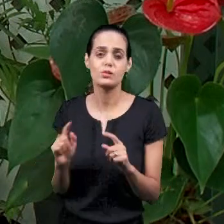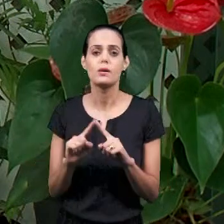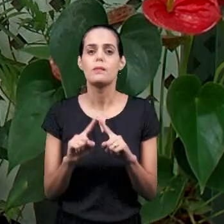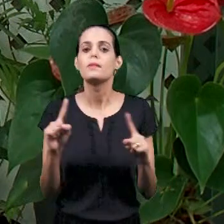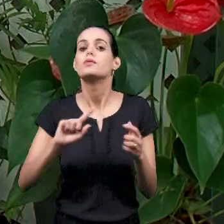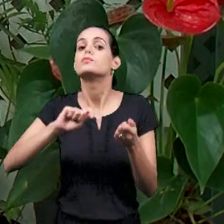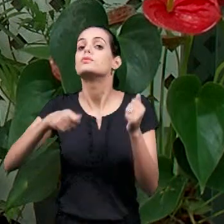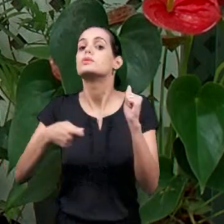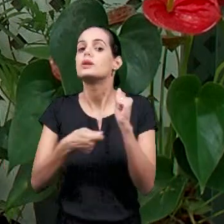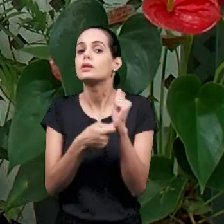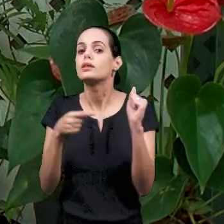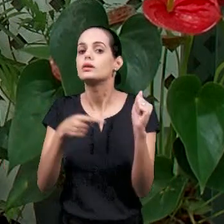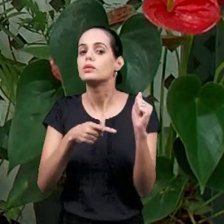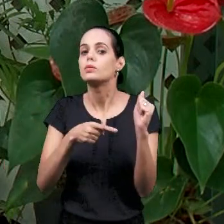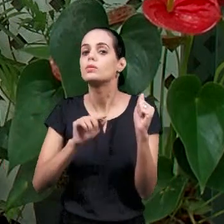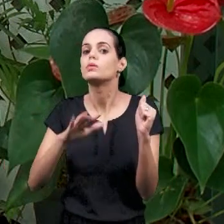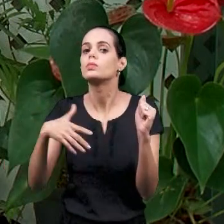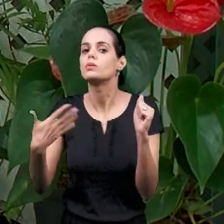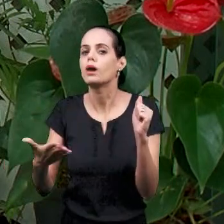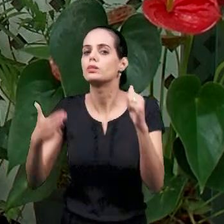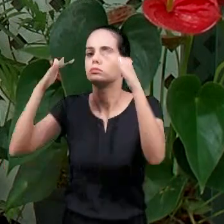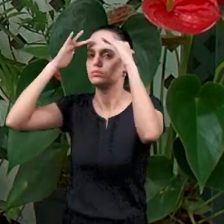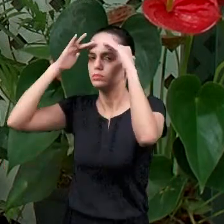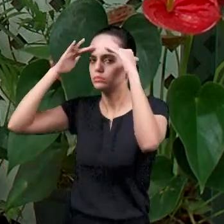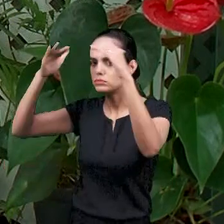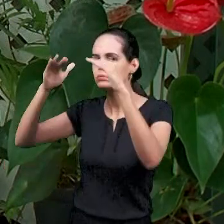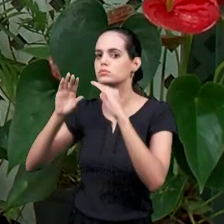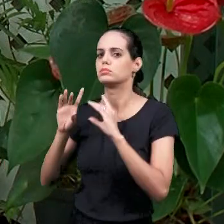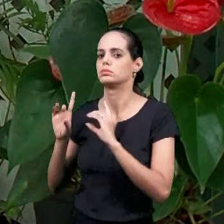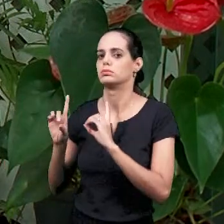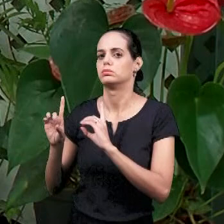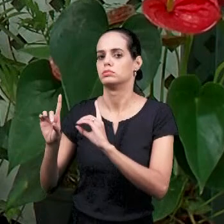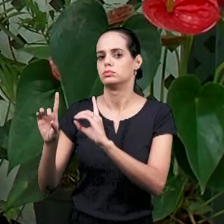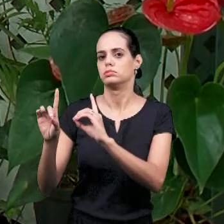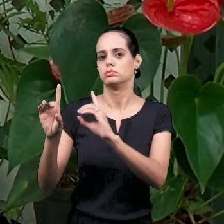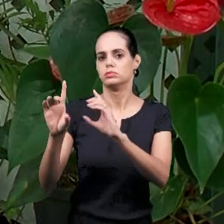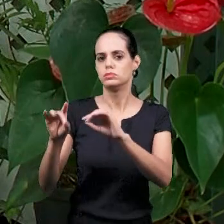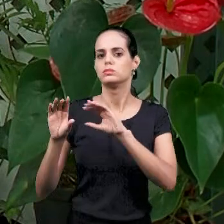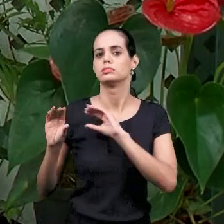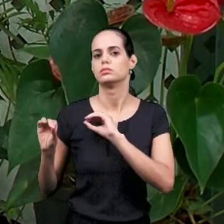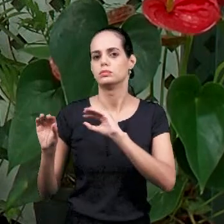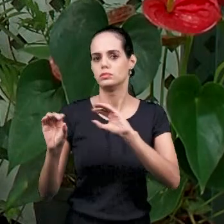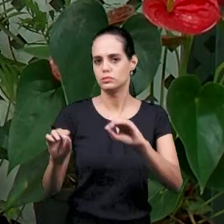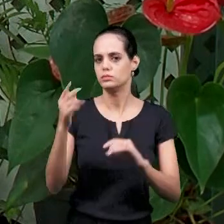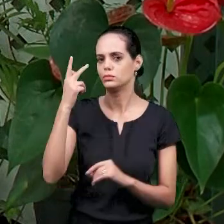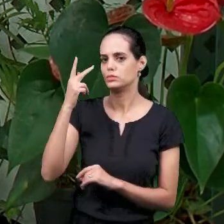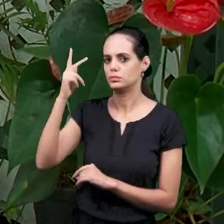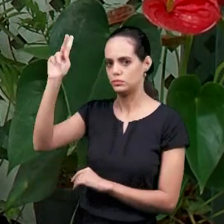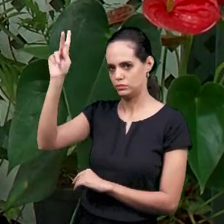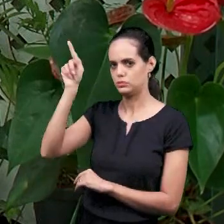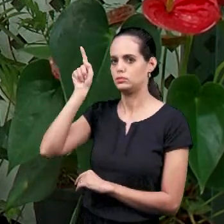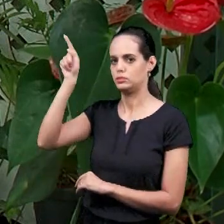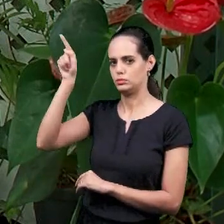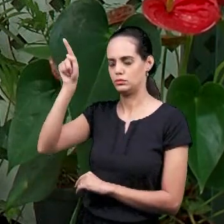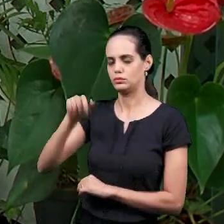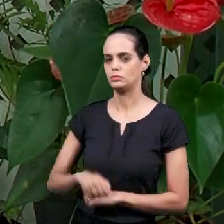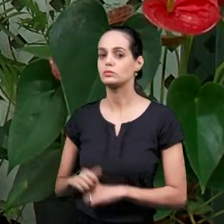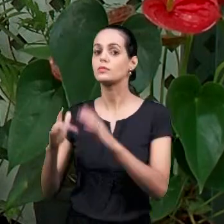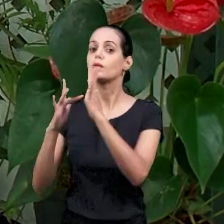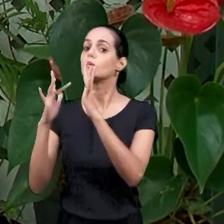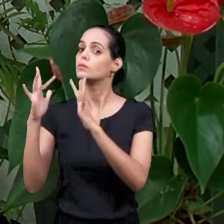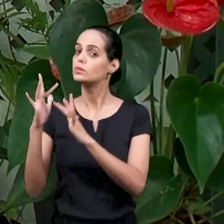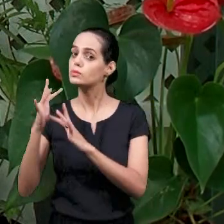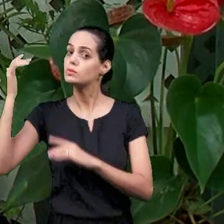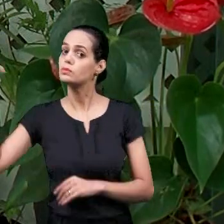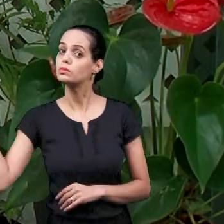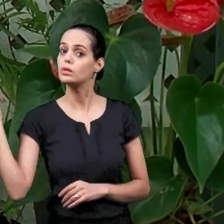le secret? Le secret se trouve à répondre à son enseignement. Je veux que vous appreniez, c'est